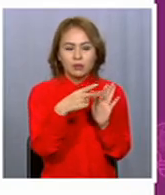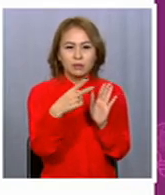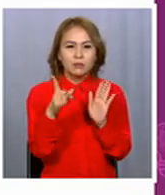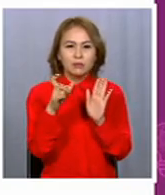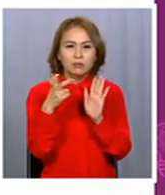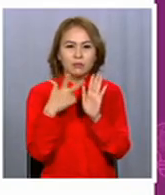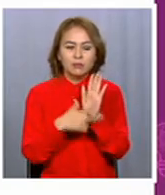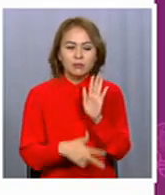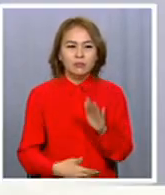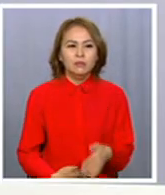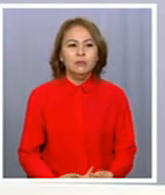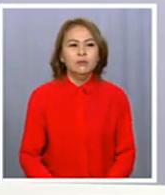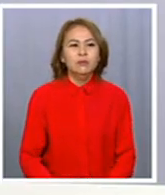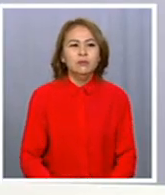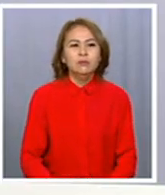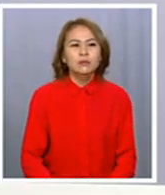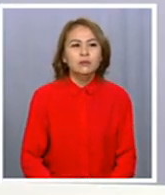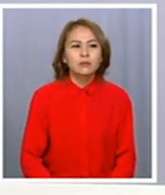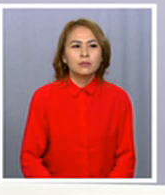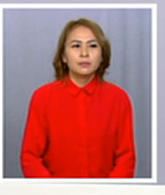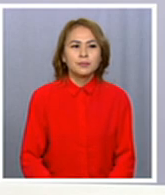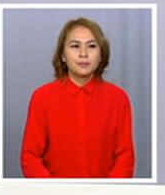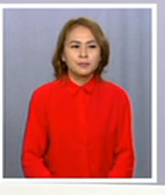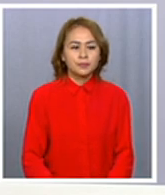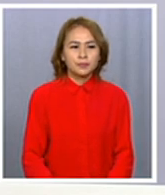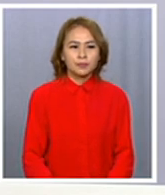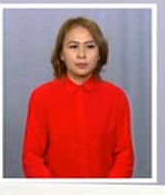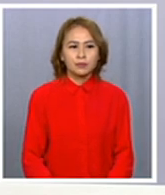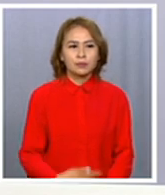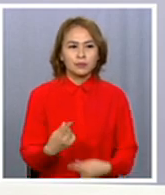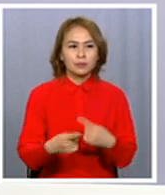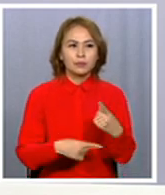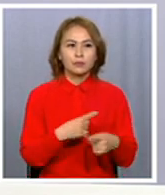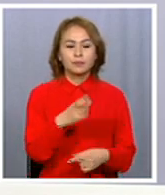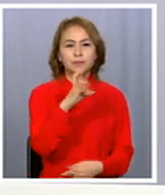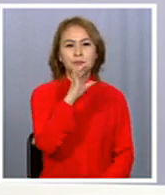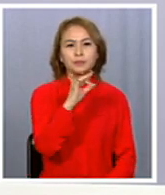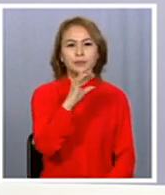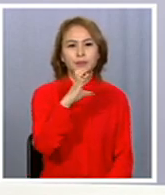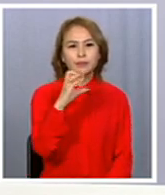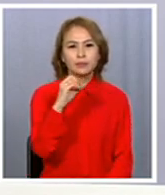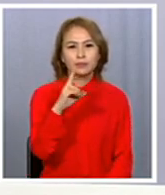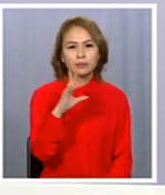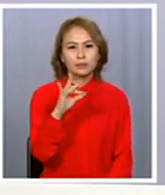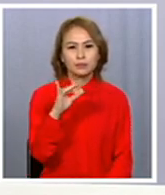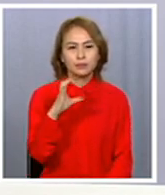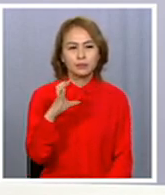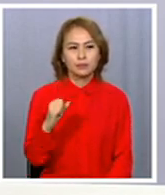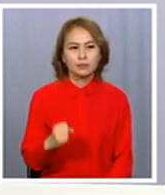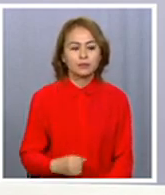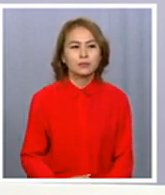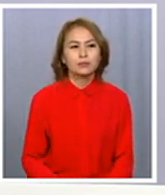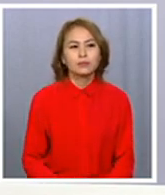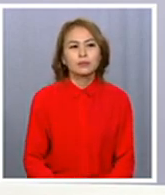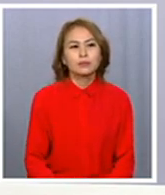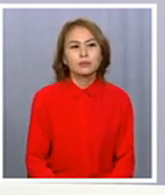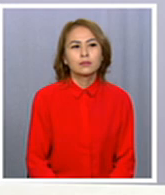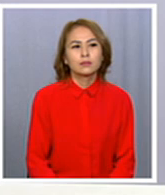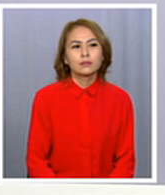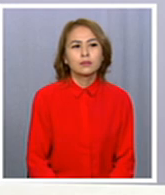деп белгілейміз. Ал енді балар, келесі танысатын ұғымымыз бисектриса деп аталады. Ал назар